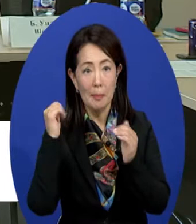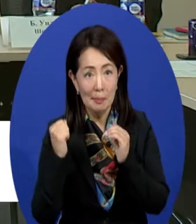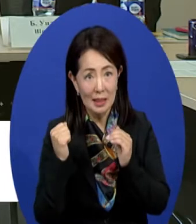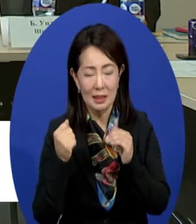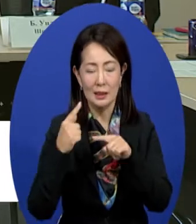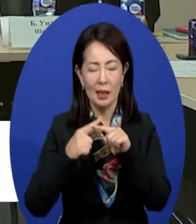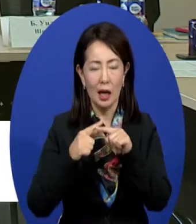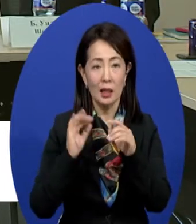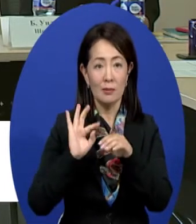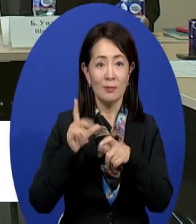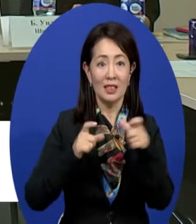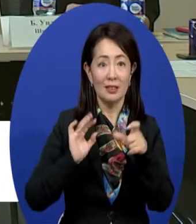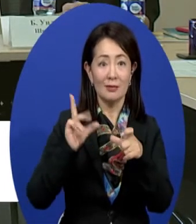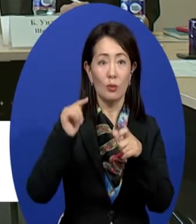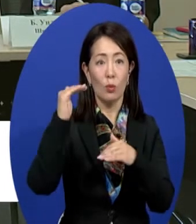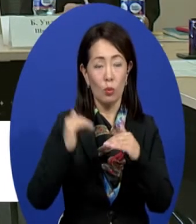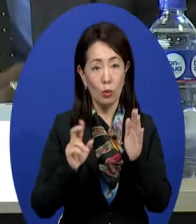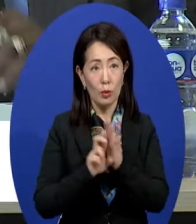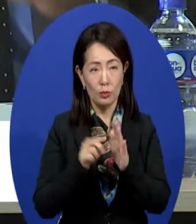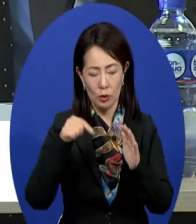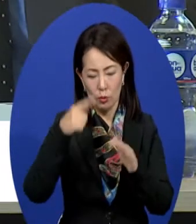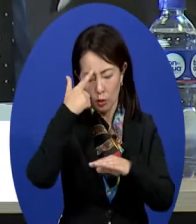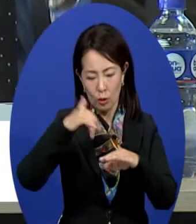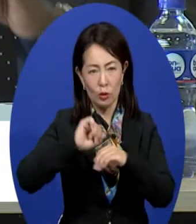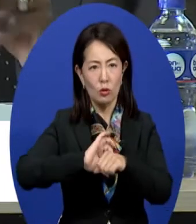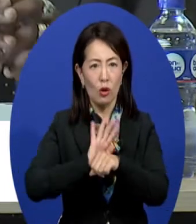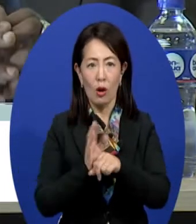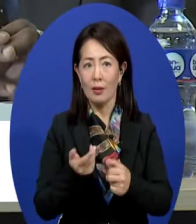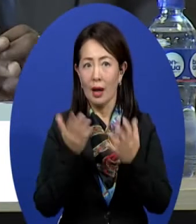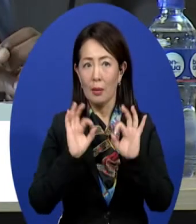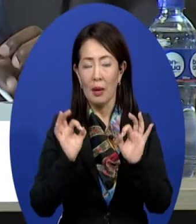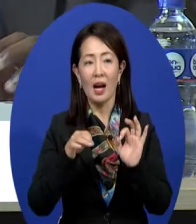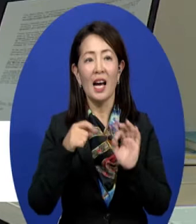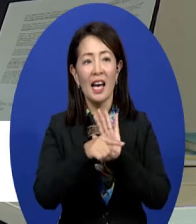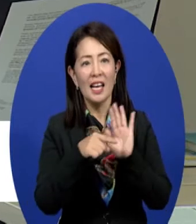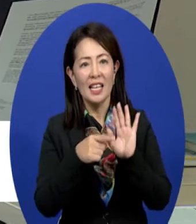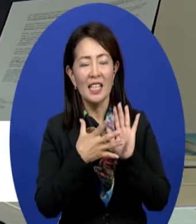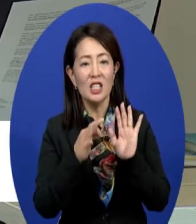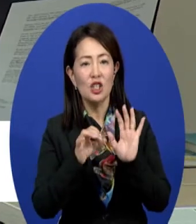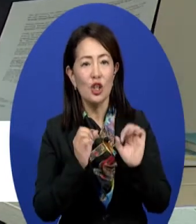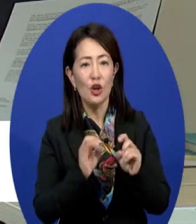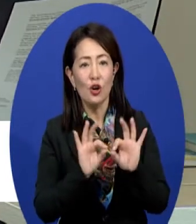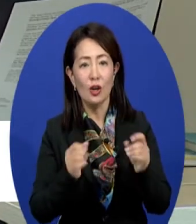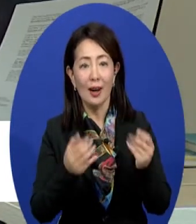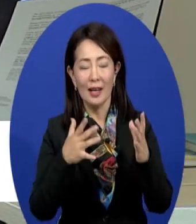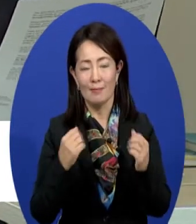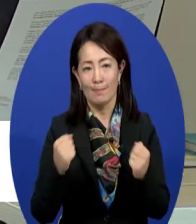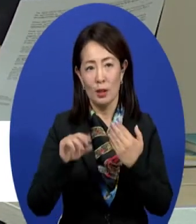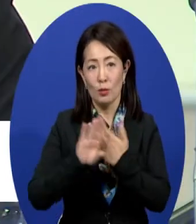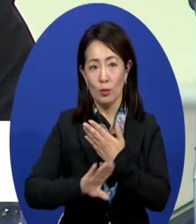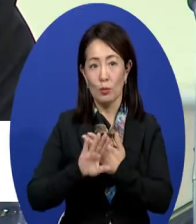байгааг Дэлхийн банкныхан хэлж байна. Мөн дотооддоо халдвар тархаагүй учраас олон эрсдэл үүсгэж сэргийлэх том хөшүүрэг болж байгааг онцолж байна.